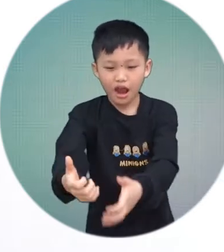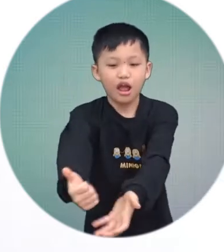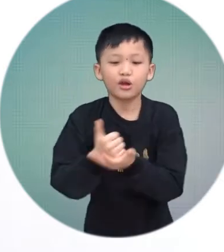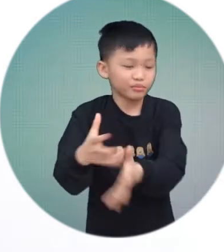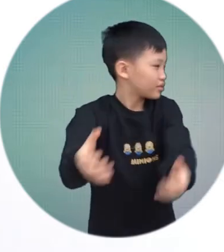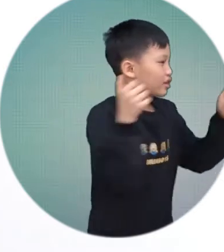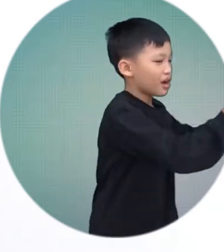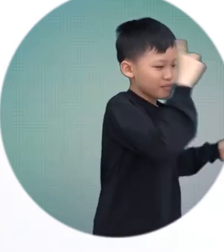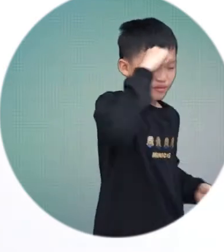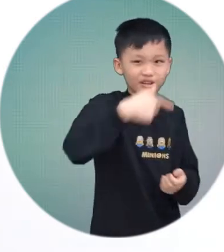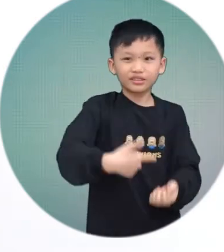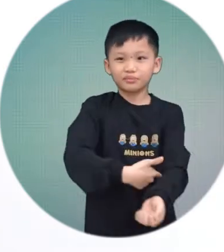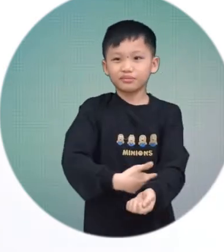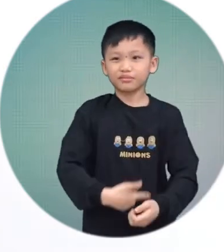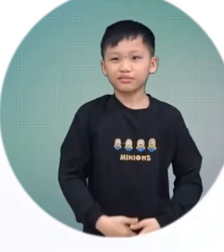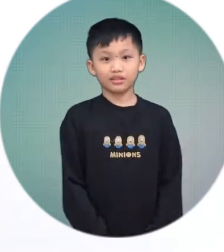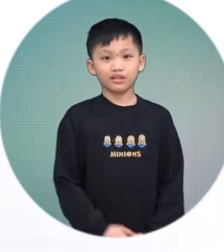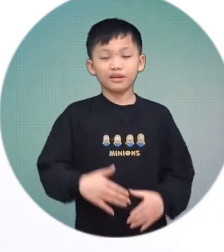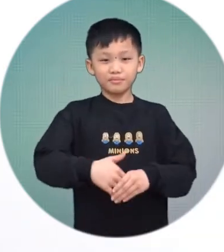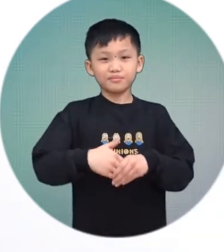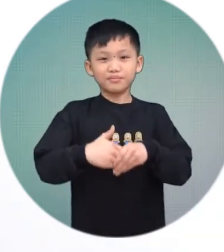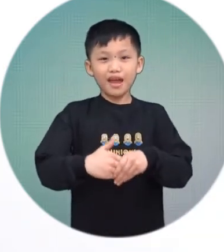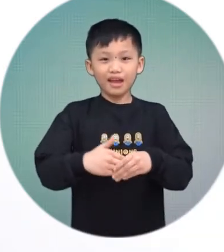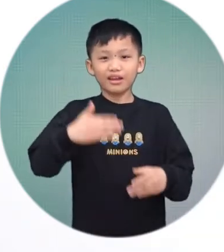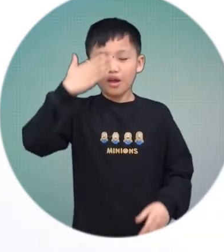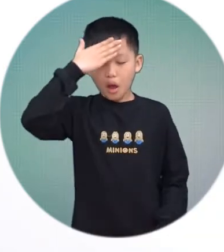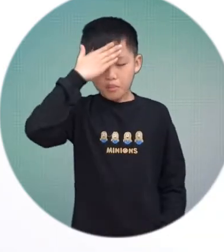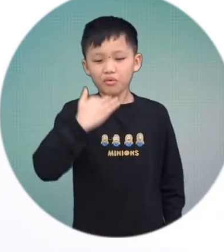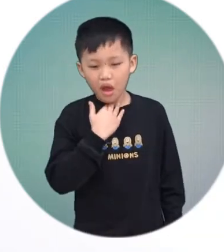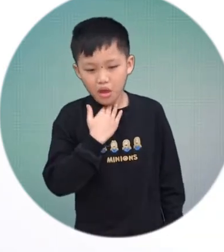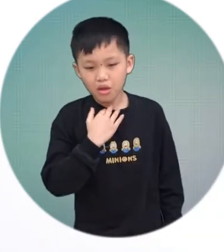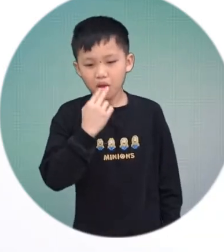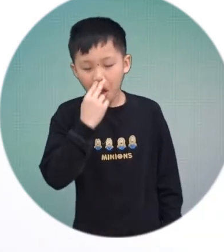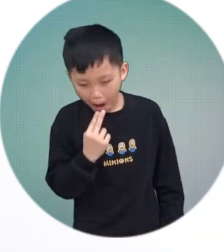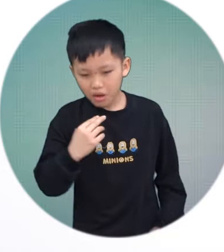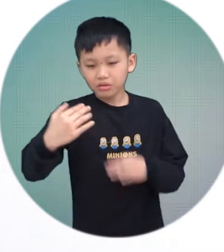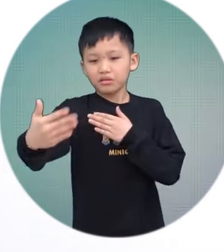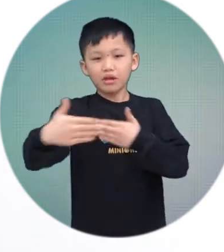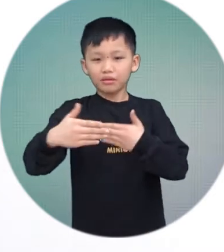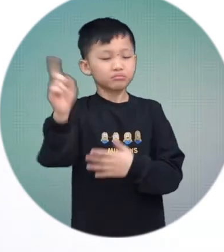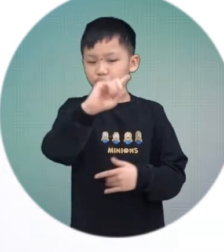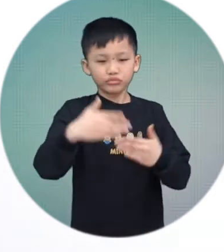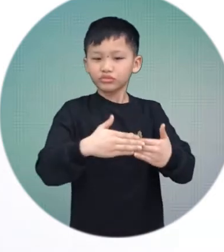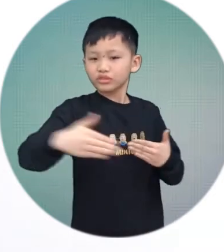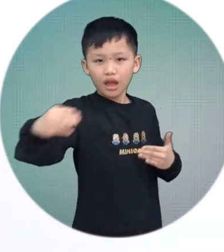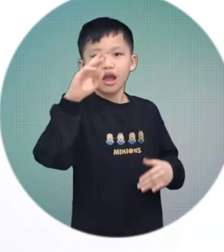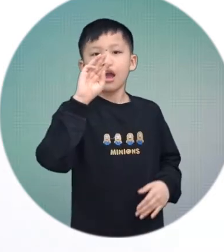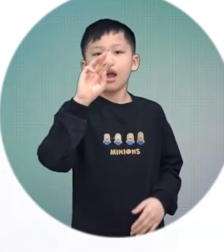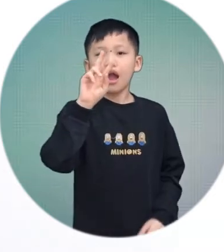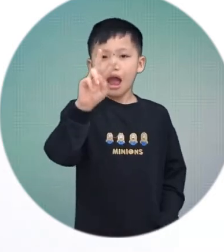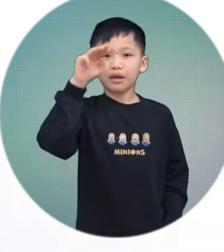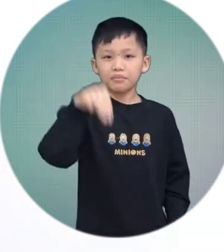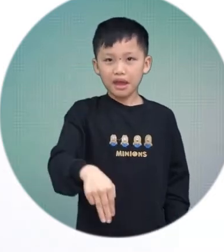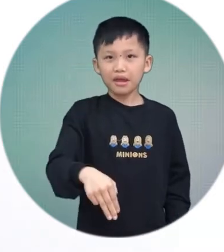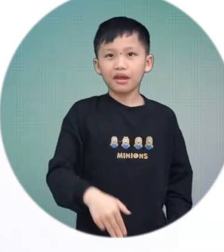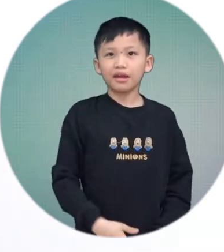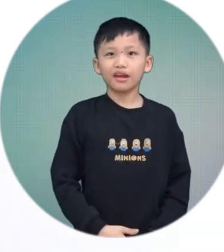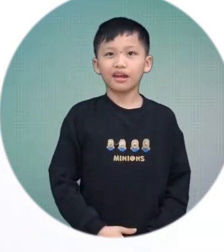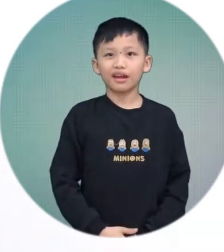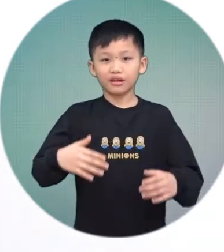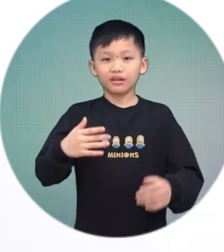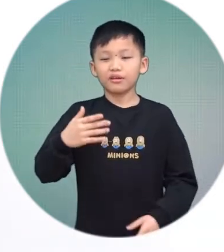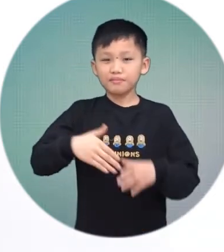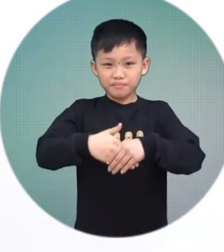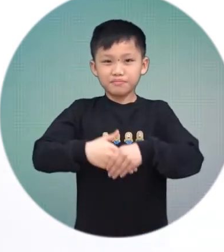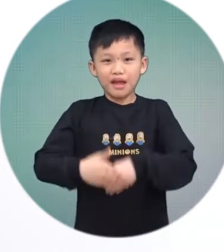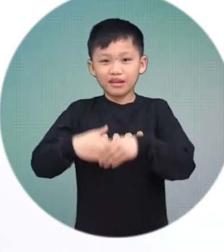đi khám kịp thời. Cậu không nên đứng gần và nói chuyện với người đang có dấu hiệu sốt hoặc ho,